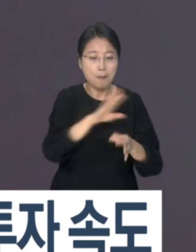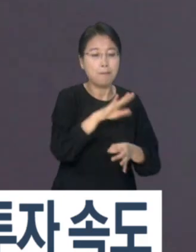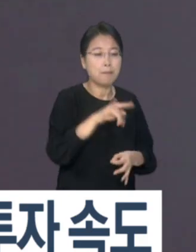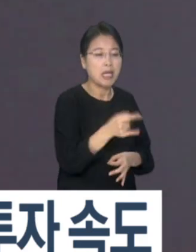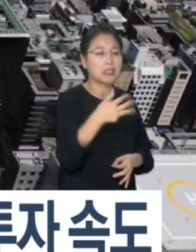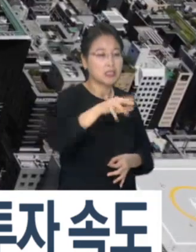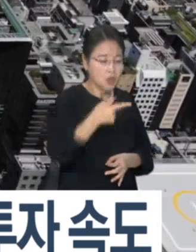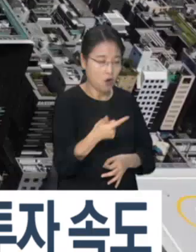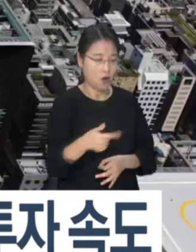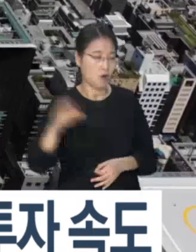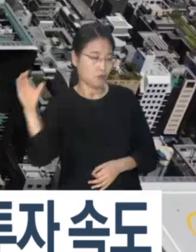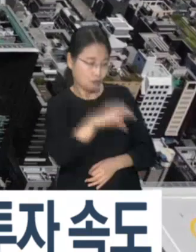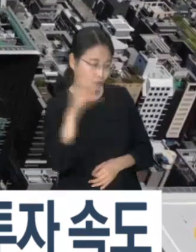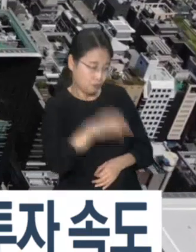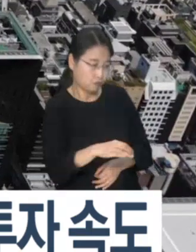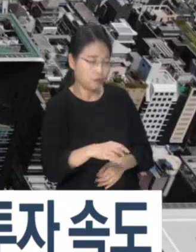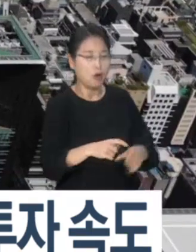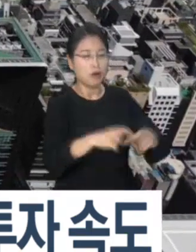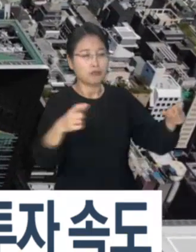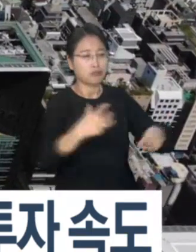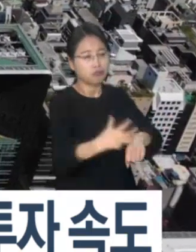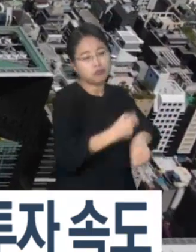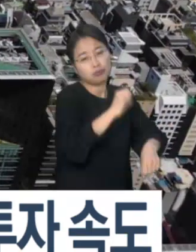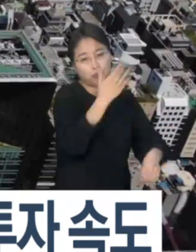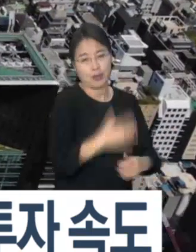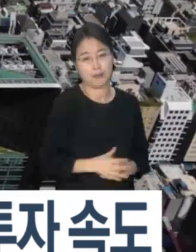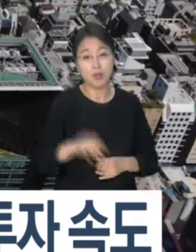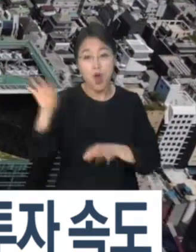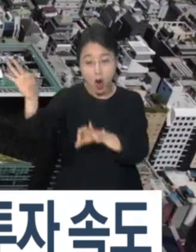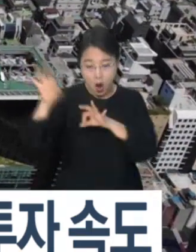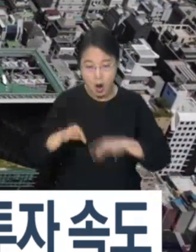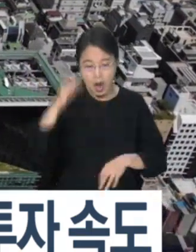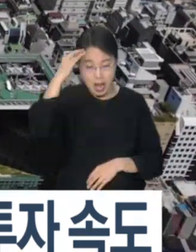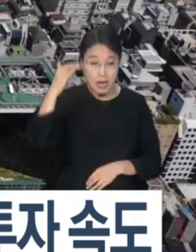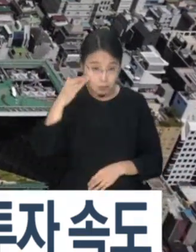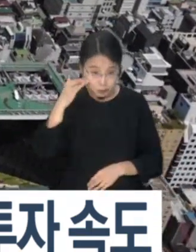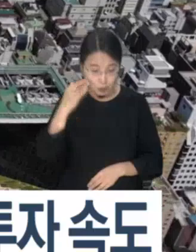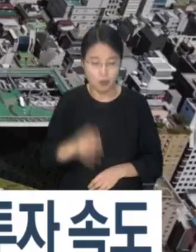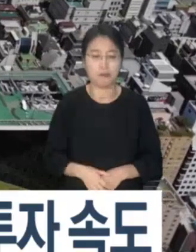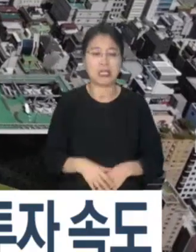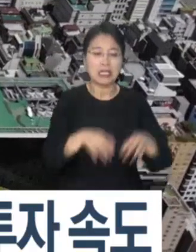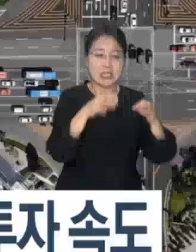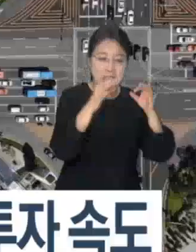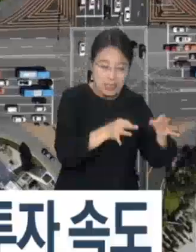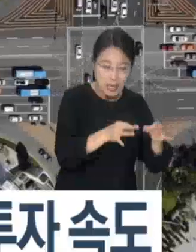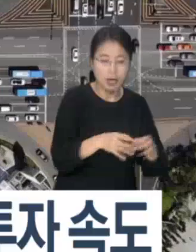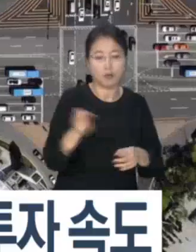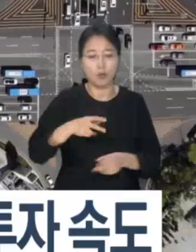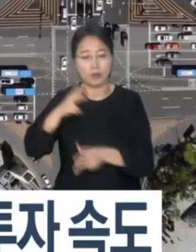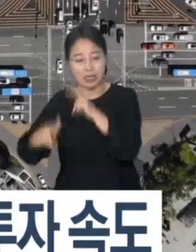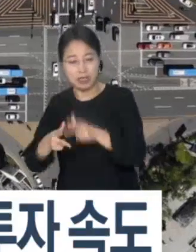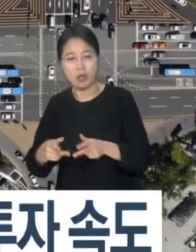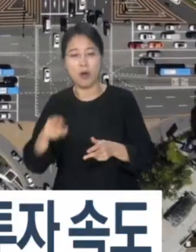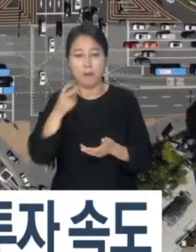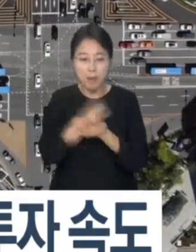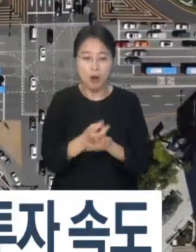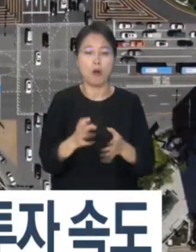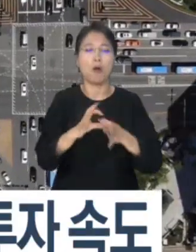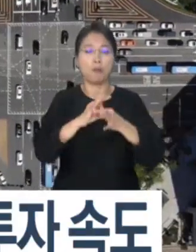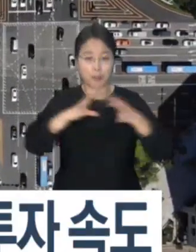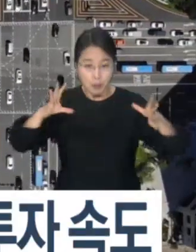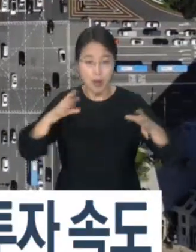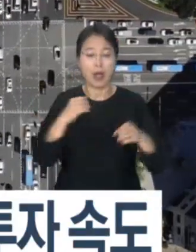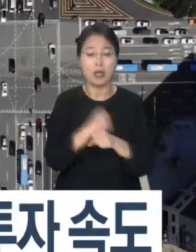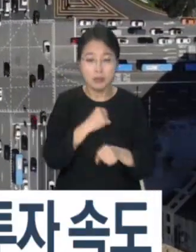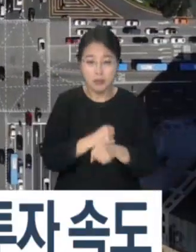급성장했습니다. 한국판 구글 벤처스를 만들겠다며 우리 정부도 금산분리 규제를 완화해 지주회사 체제 대기업이